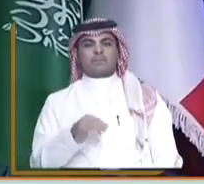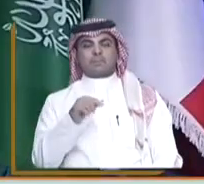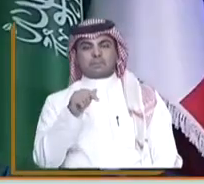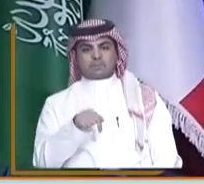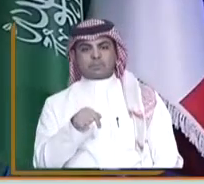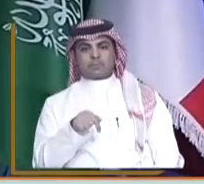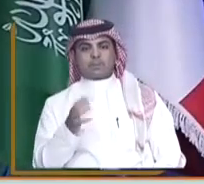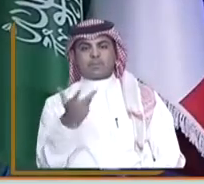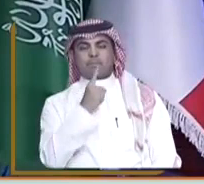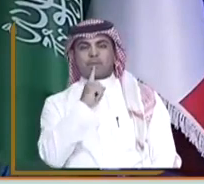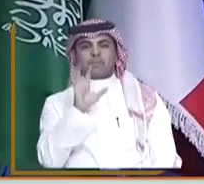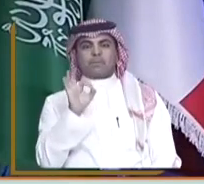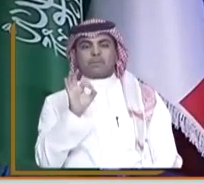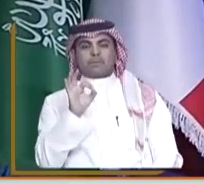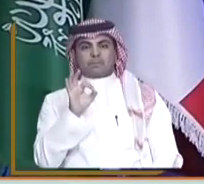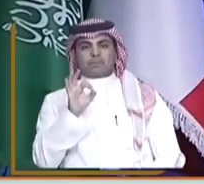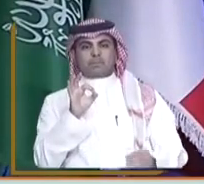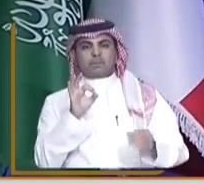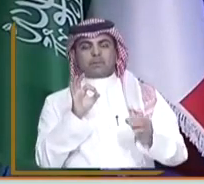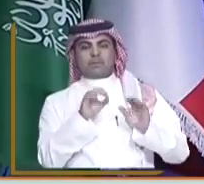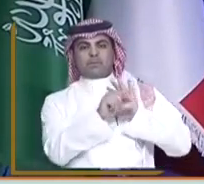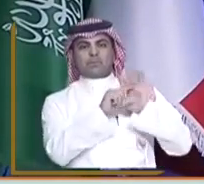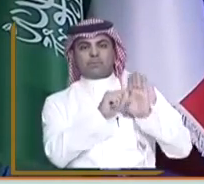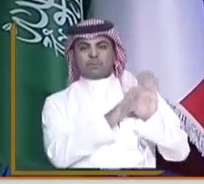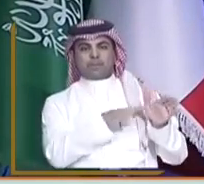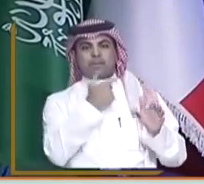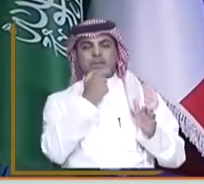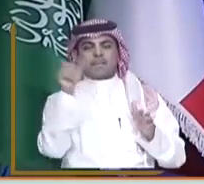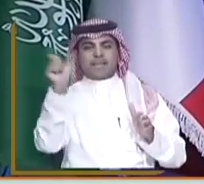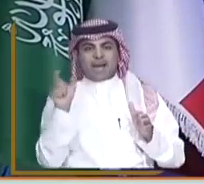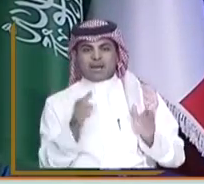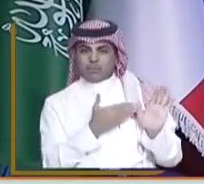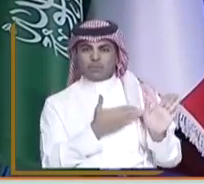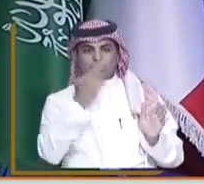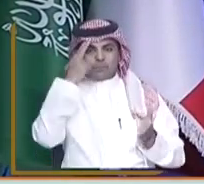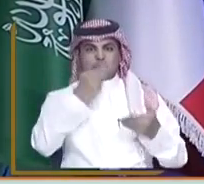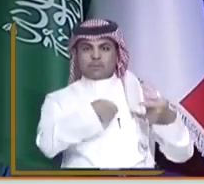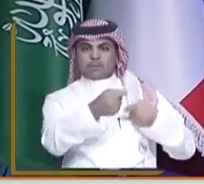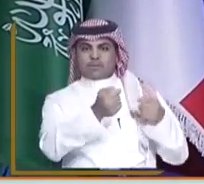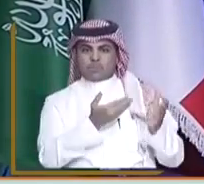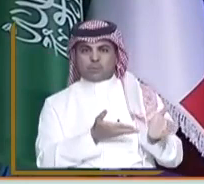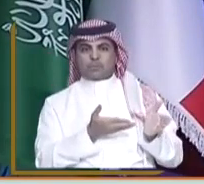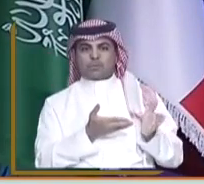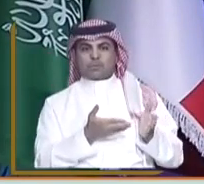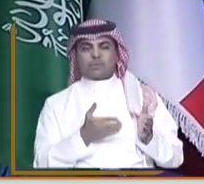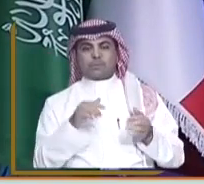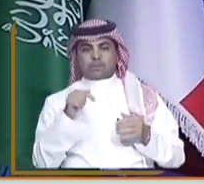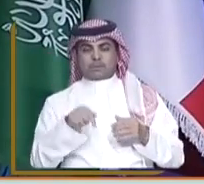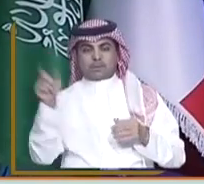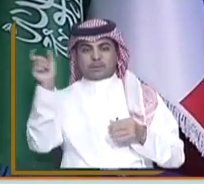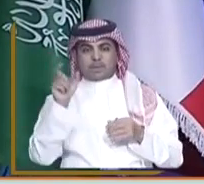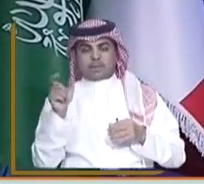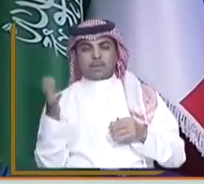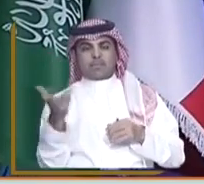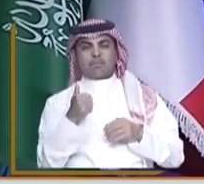لدينا 150 سجلا ايطاليا مثيرا للاعجاب وهذا العدد يمكن ان ينمو بشكل ملحوظ وتنتمي ايطاليا الى